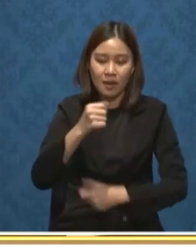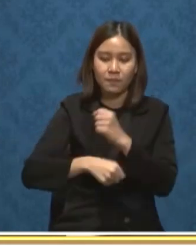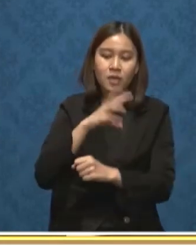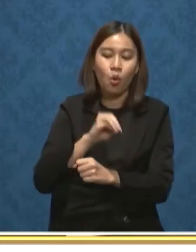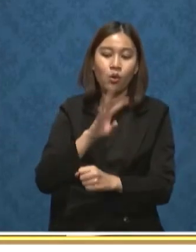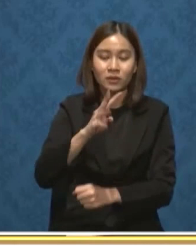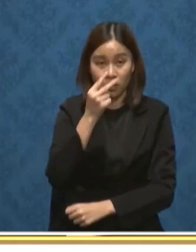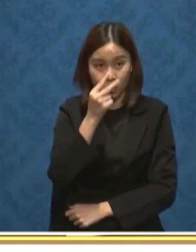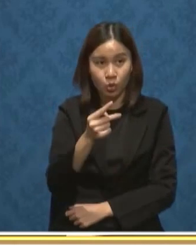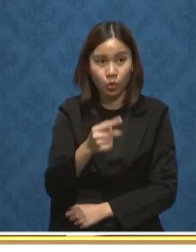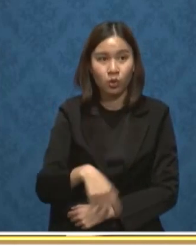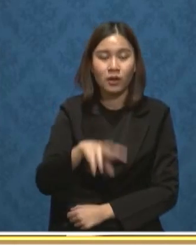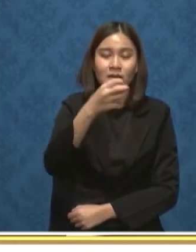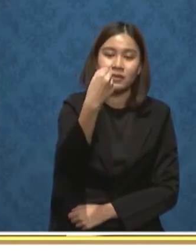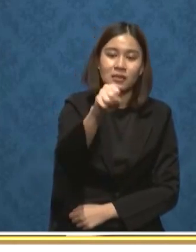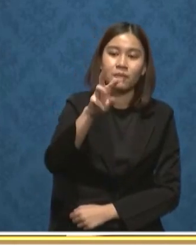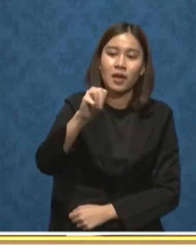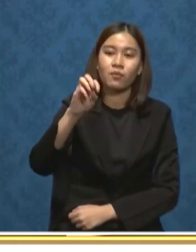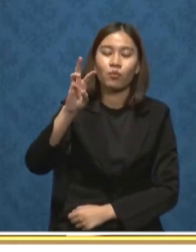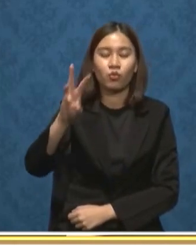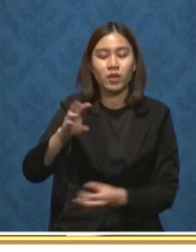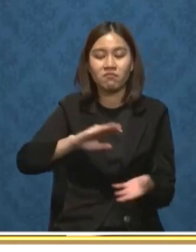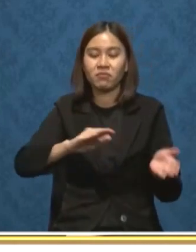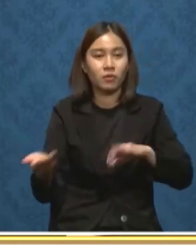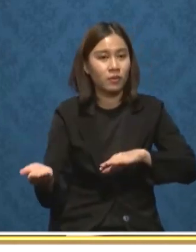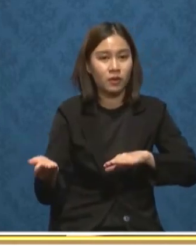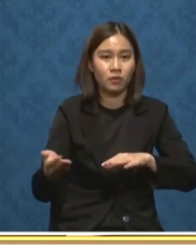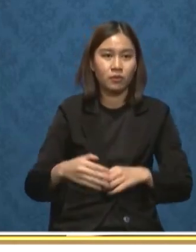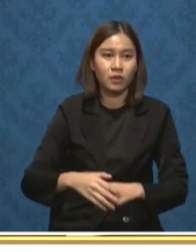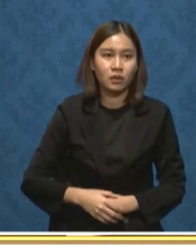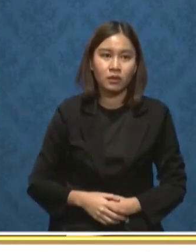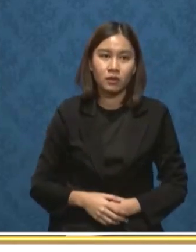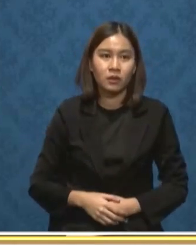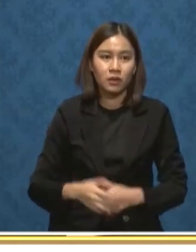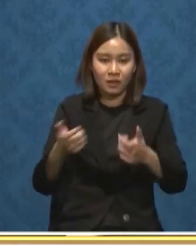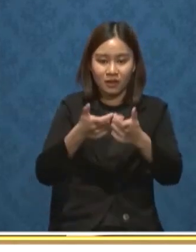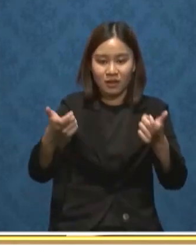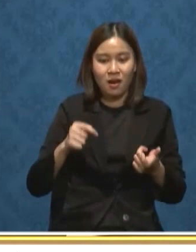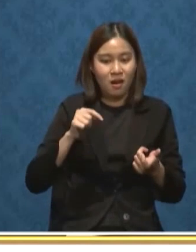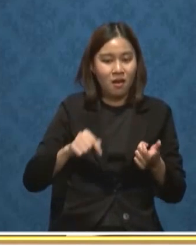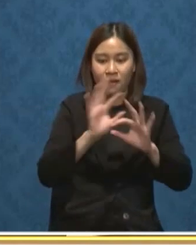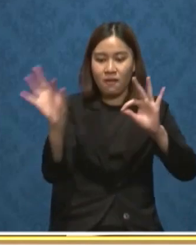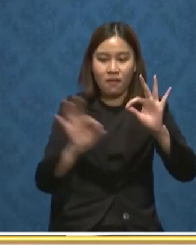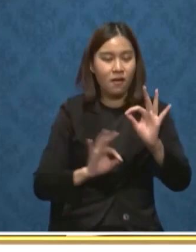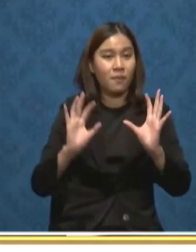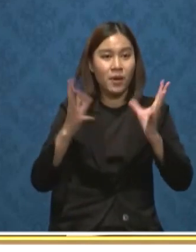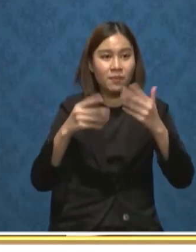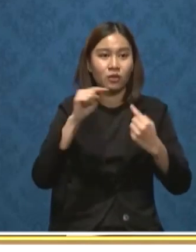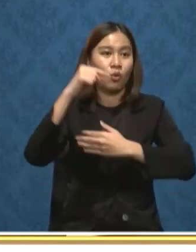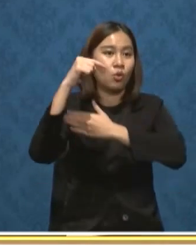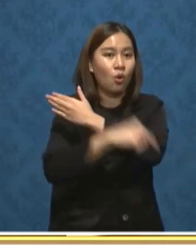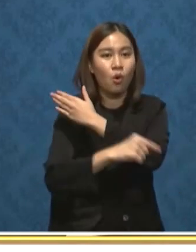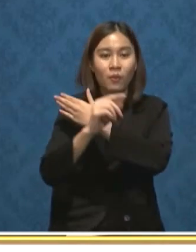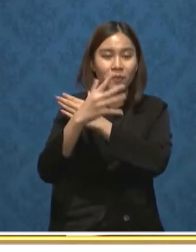ูได้มาแค่ 10 MW ล้มเหลวโดยส้เชิงถมใรายงานยัไม่พูดถงกรณีการคุธจริต